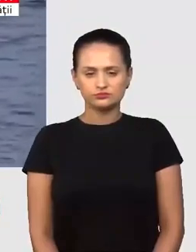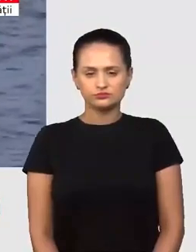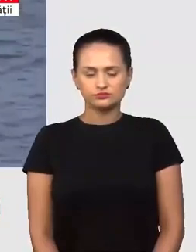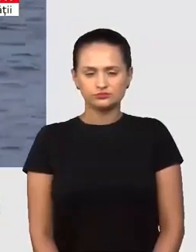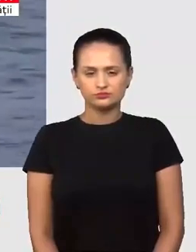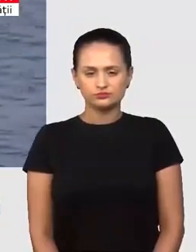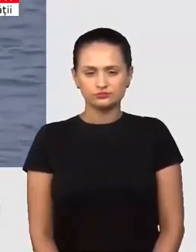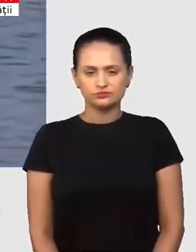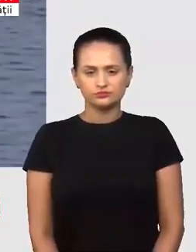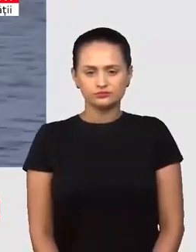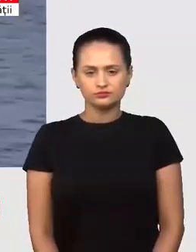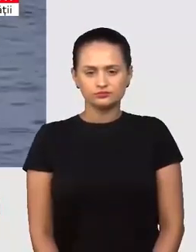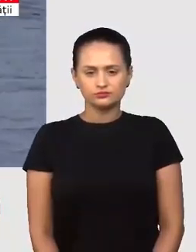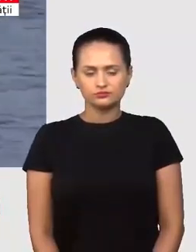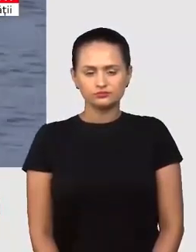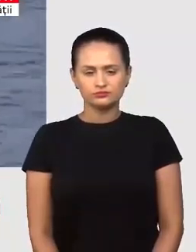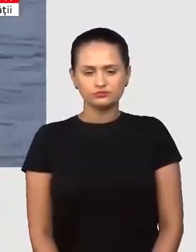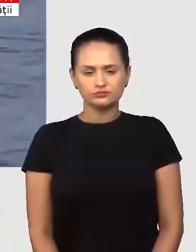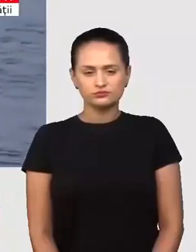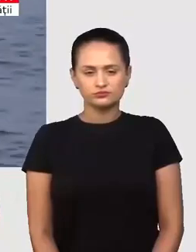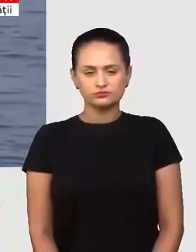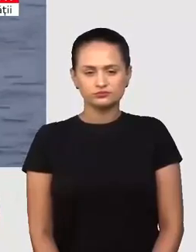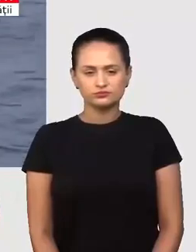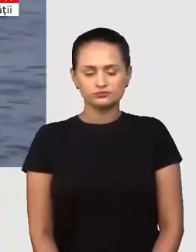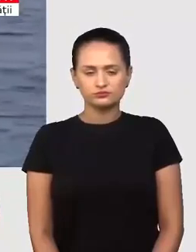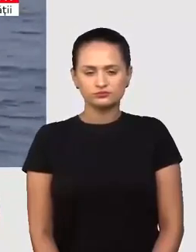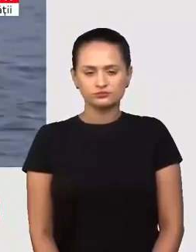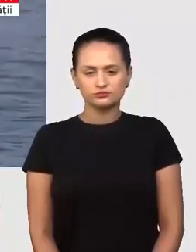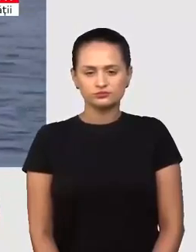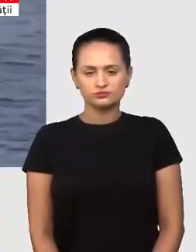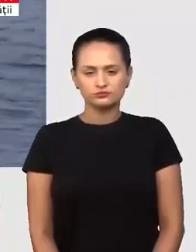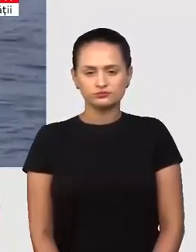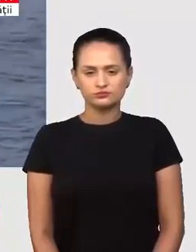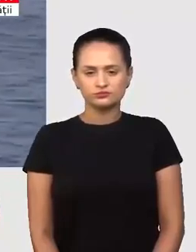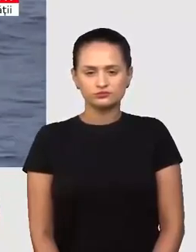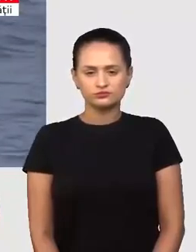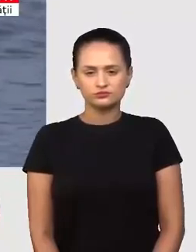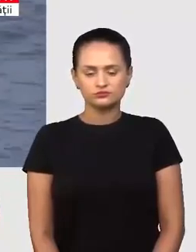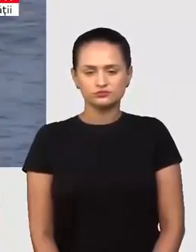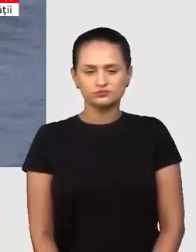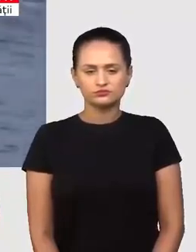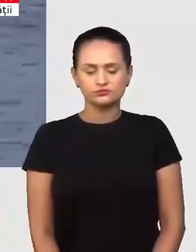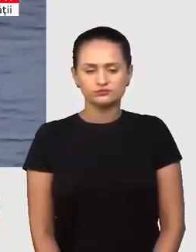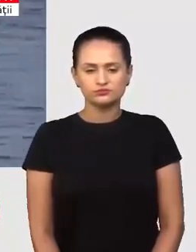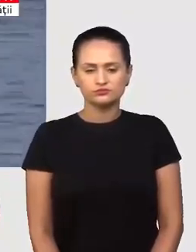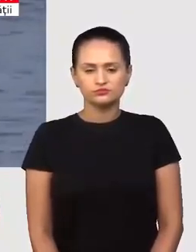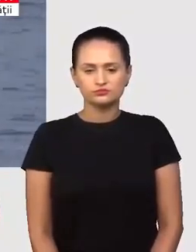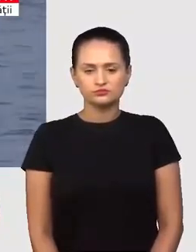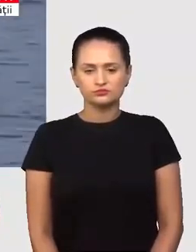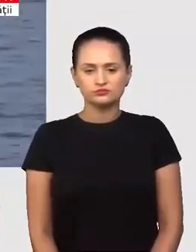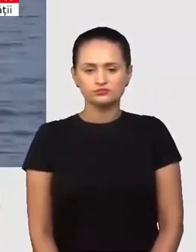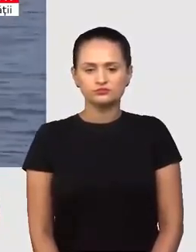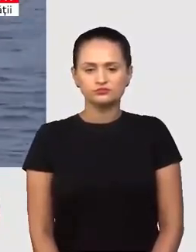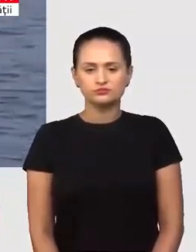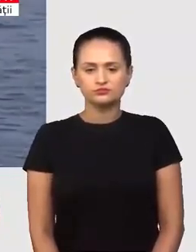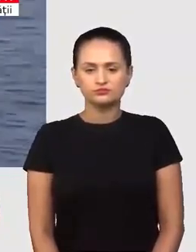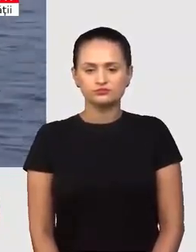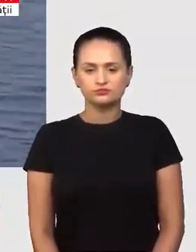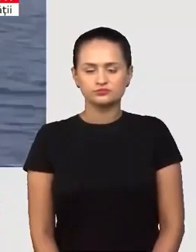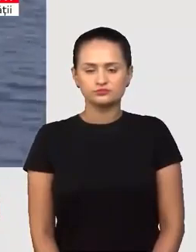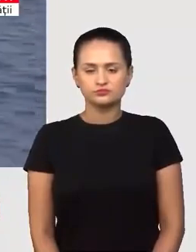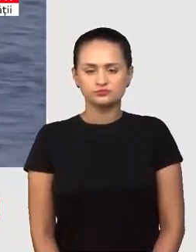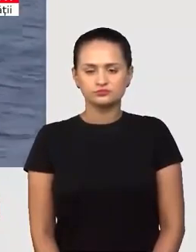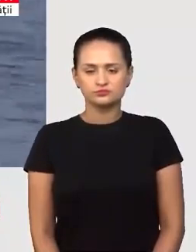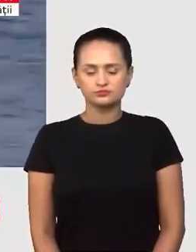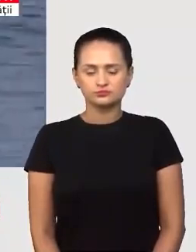vechi, din perioada sovietică și parte din ele, o mină de regulă este prinsă de fundul mării, dar